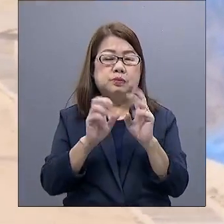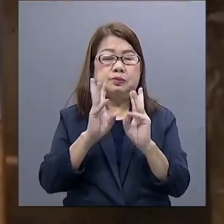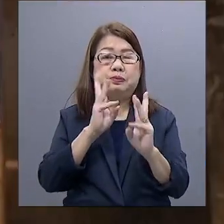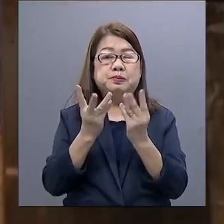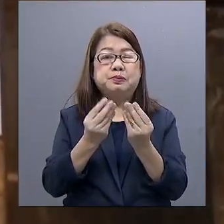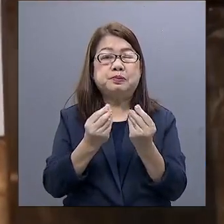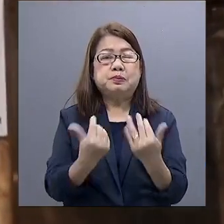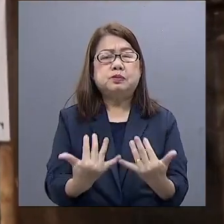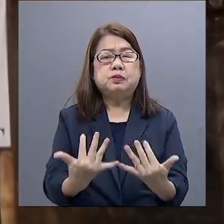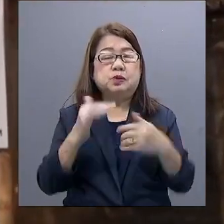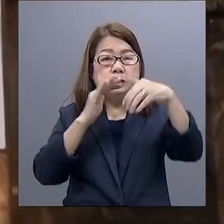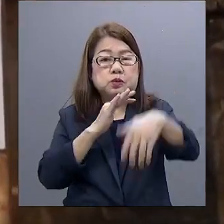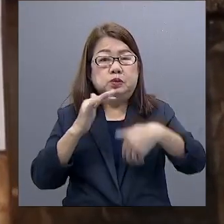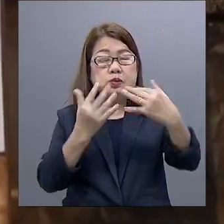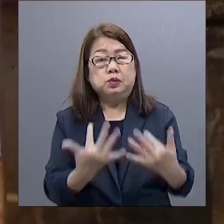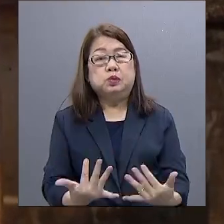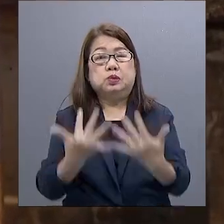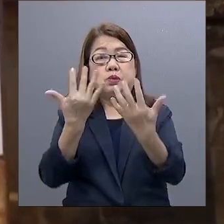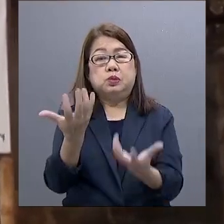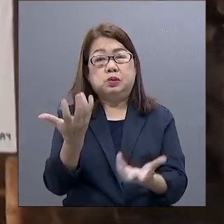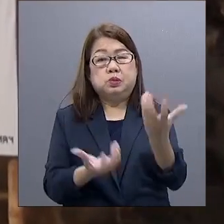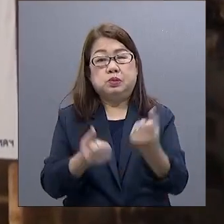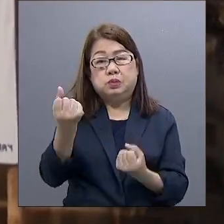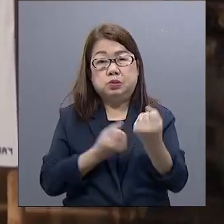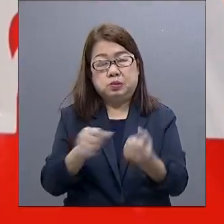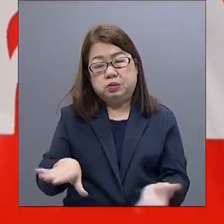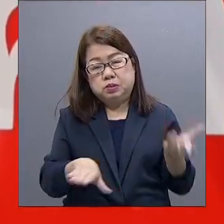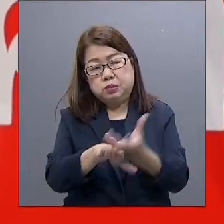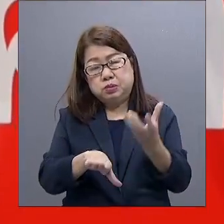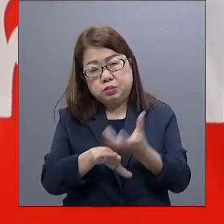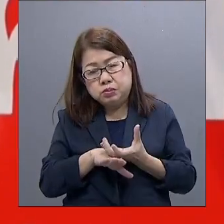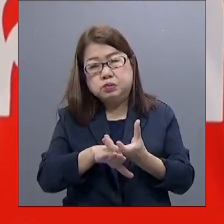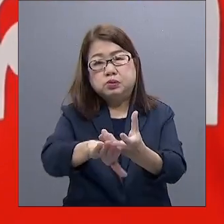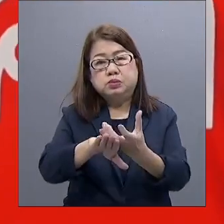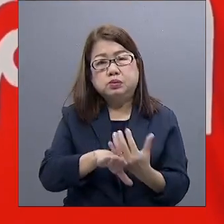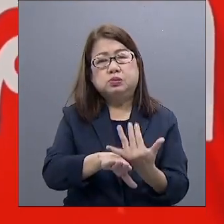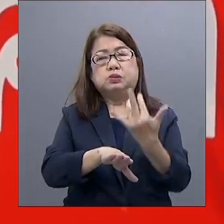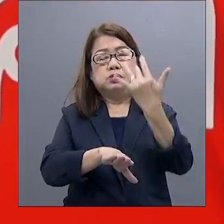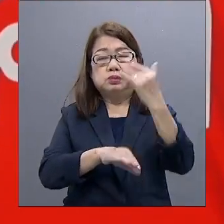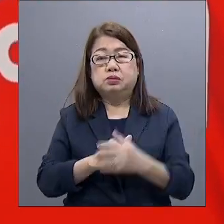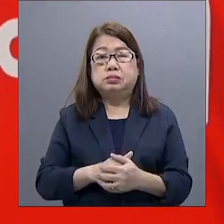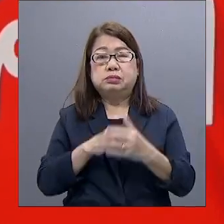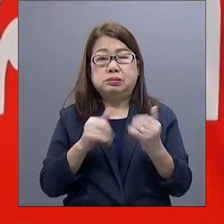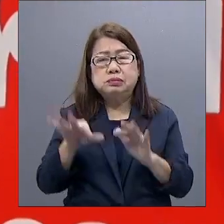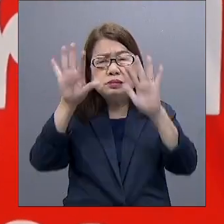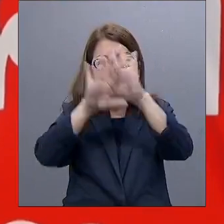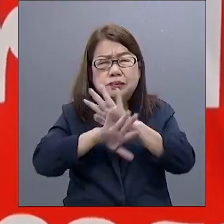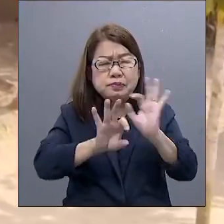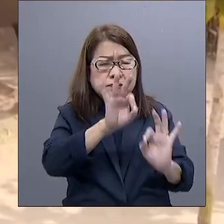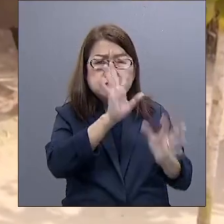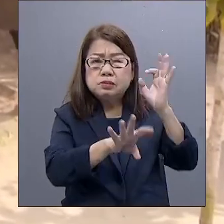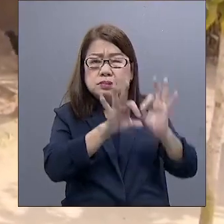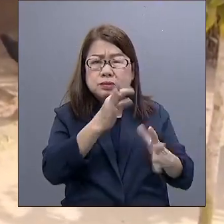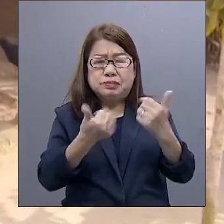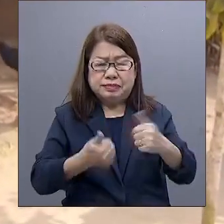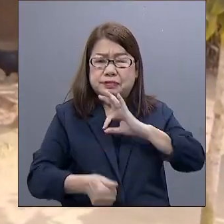ที่เกิดจากร travels ที่่มองควันไฟทุกวนชาวบ้านทเชียงรายกระบบก็